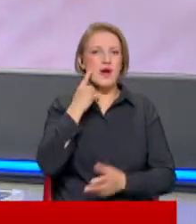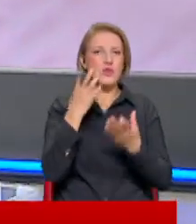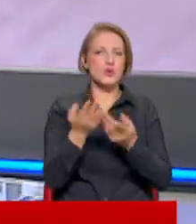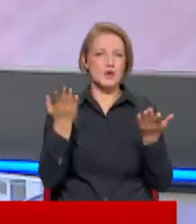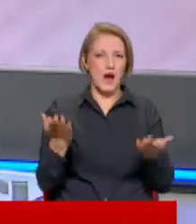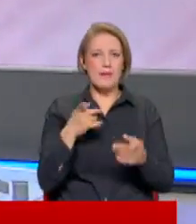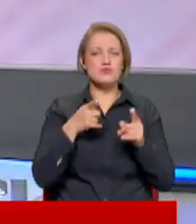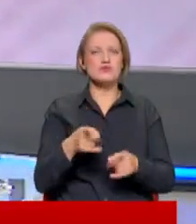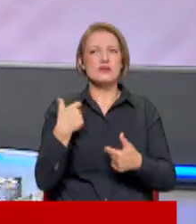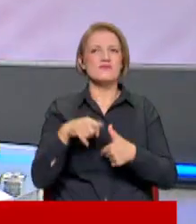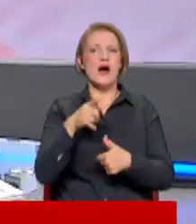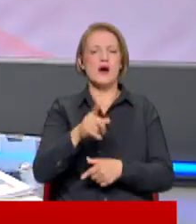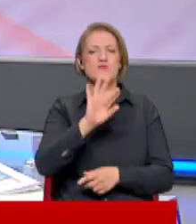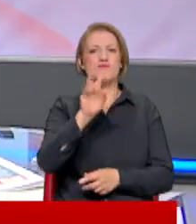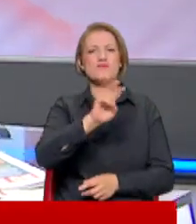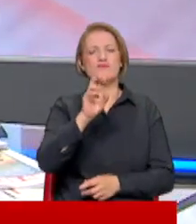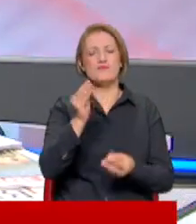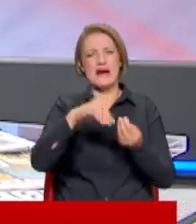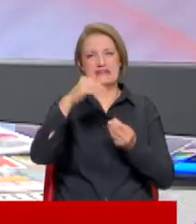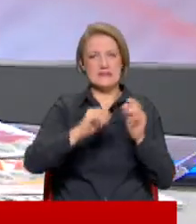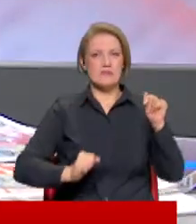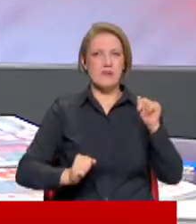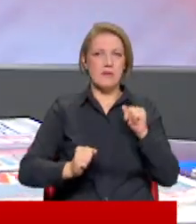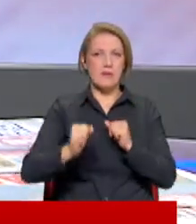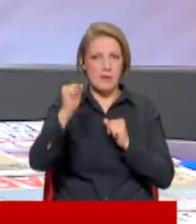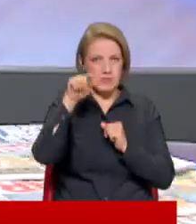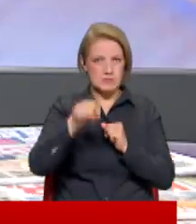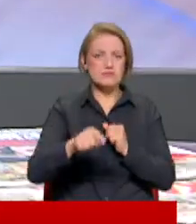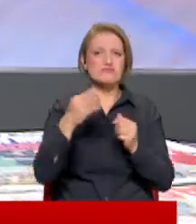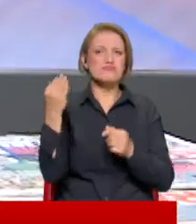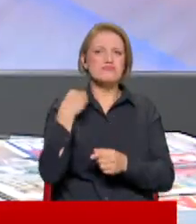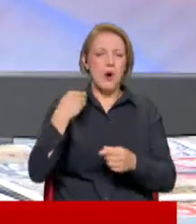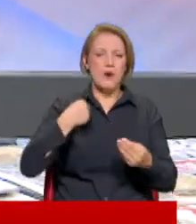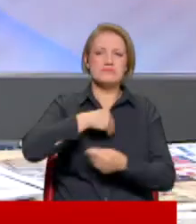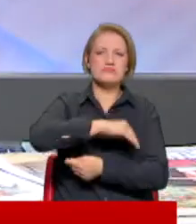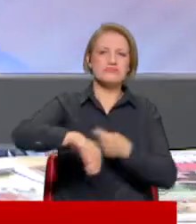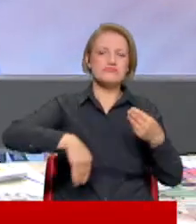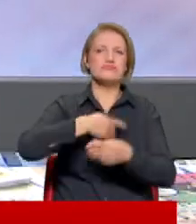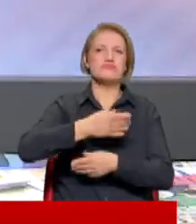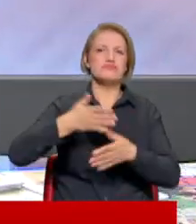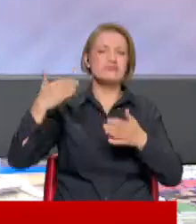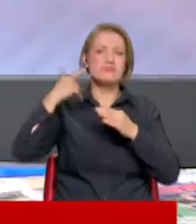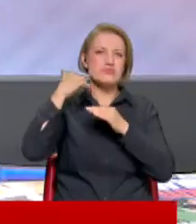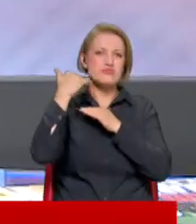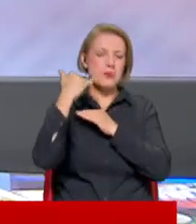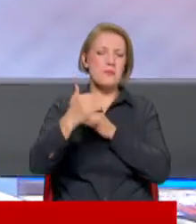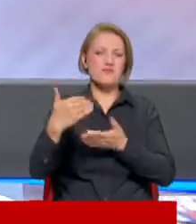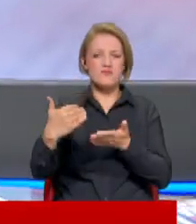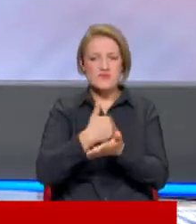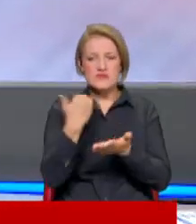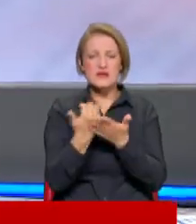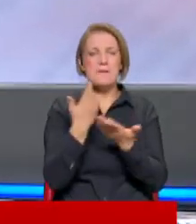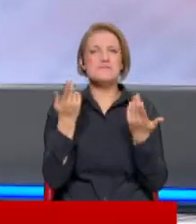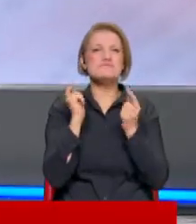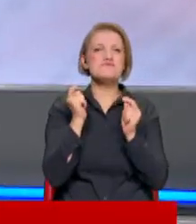ama bu kez de faizin yükselmesiyle birlikte zaten borç sarmalına gömülmüş olan toplum, kredi kartına